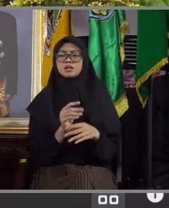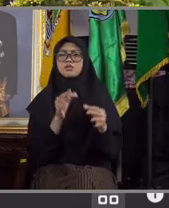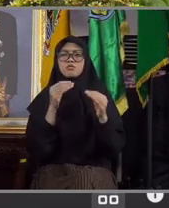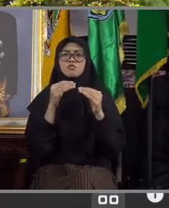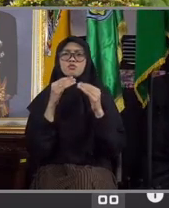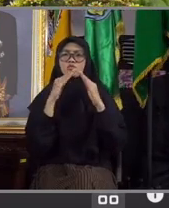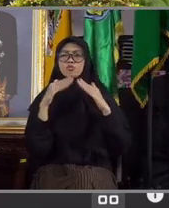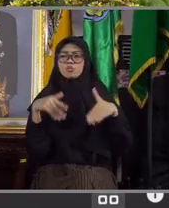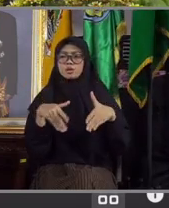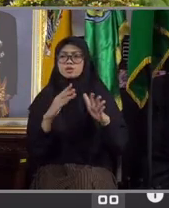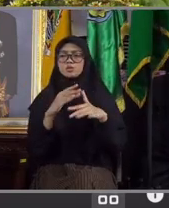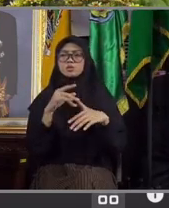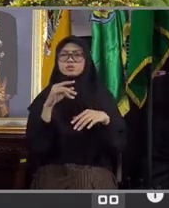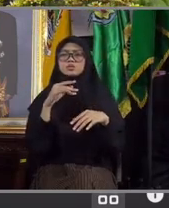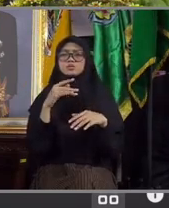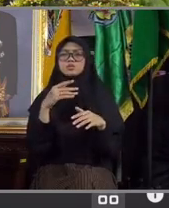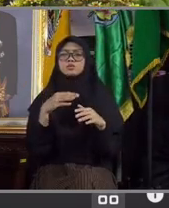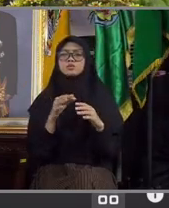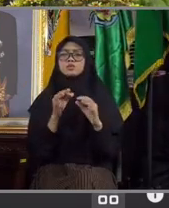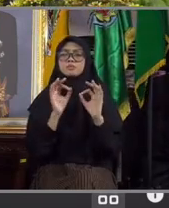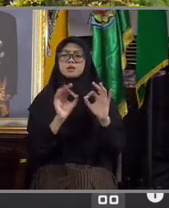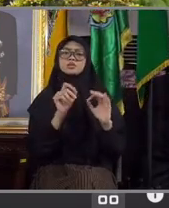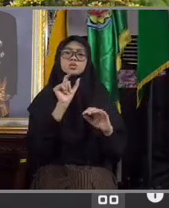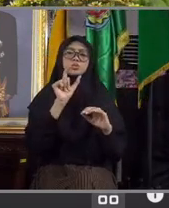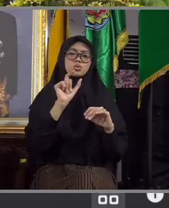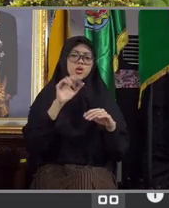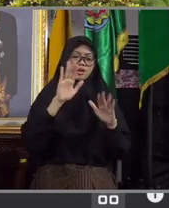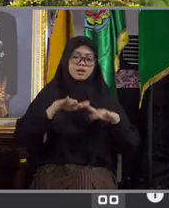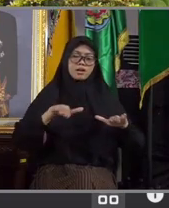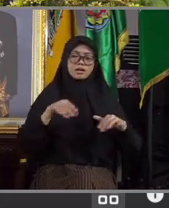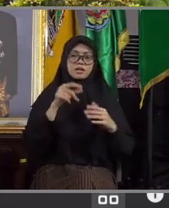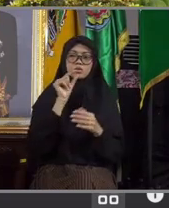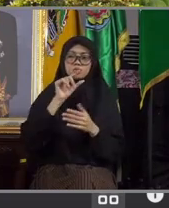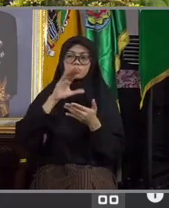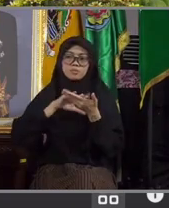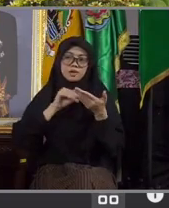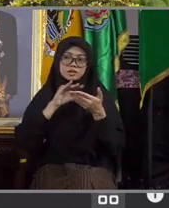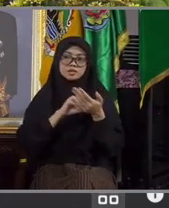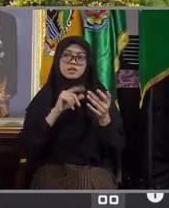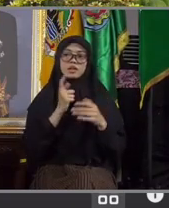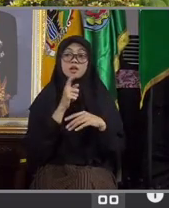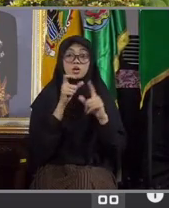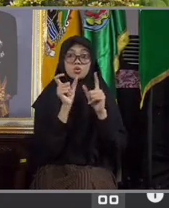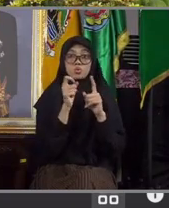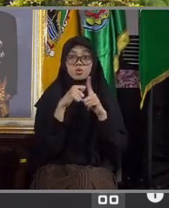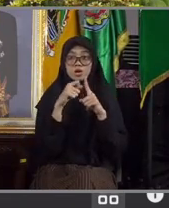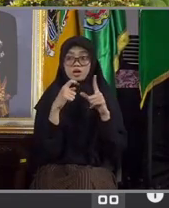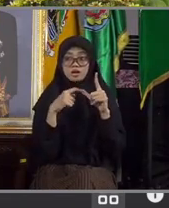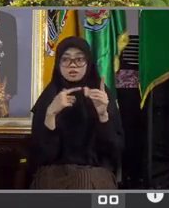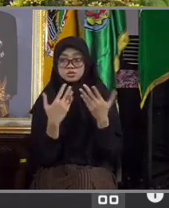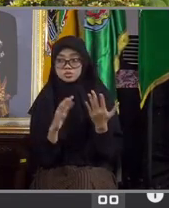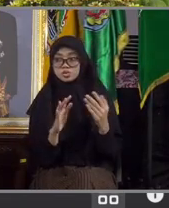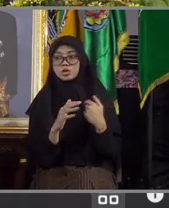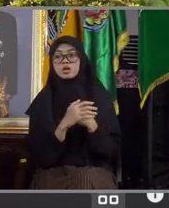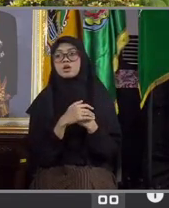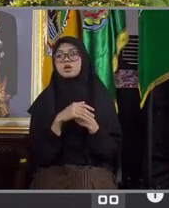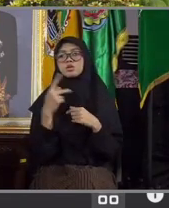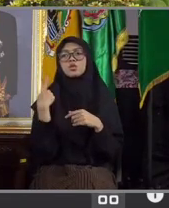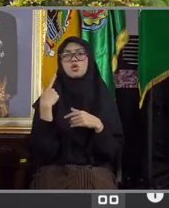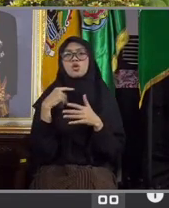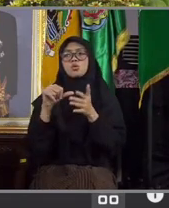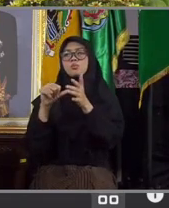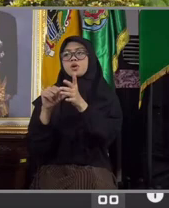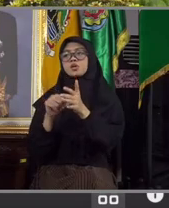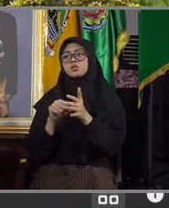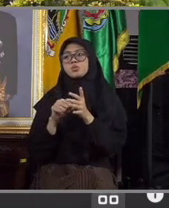untuk kenyamanan anak-anak belajar. Di sekolah kami ada ruang UKS yang sudah rusak. Ingin mohon bantuan dari Bapak